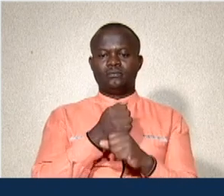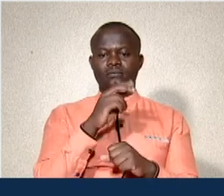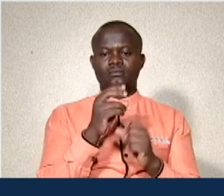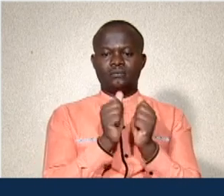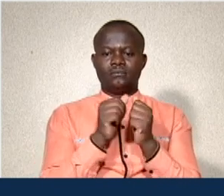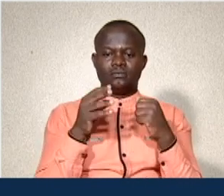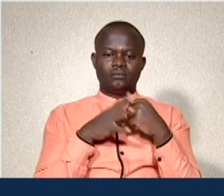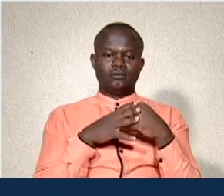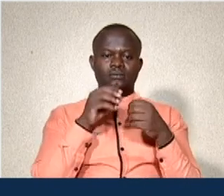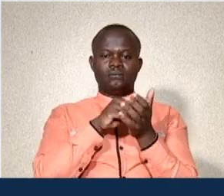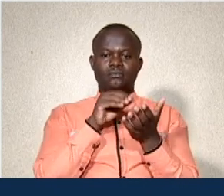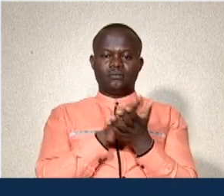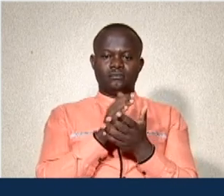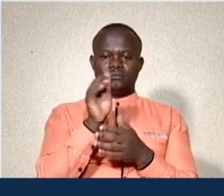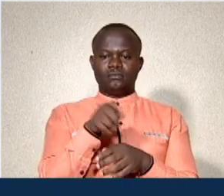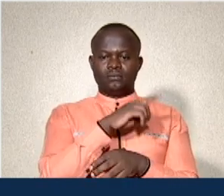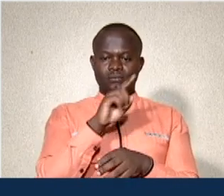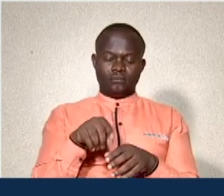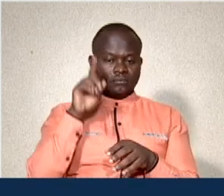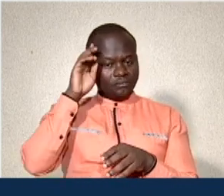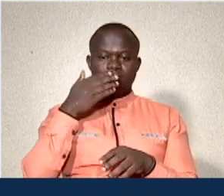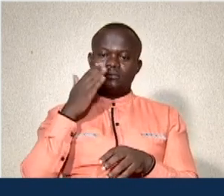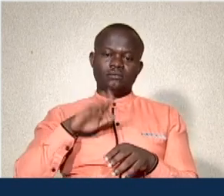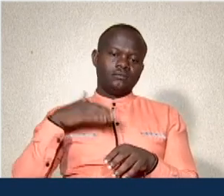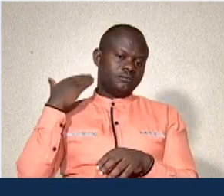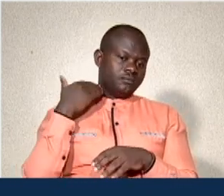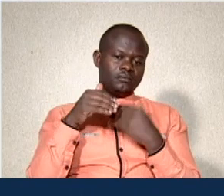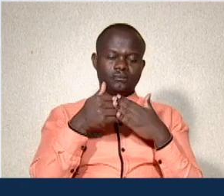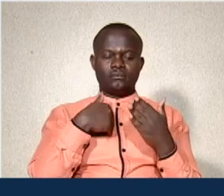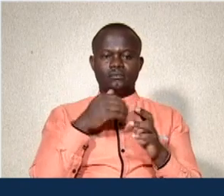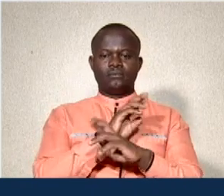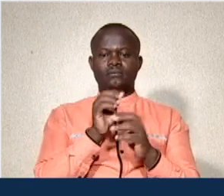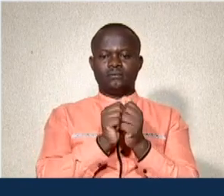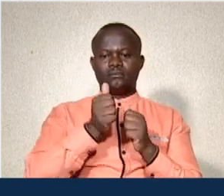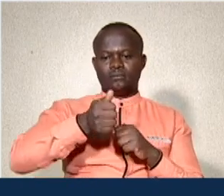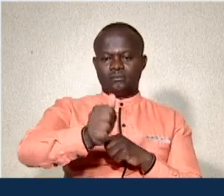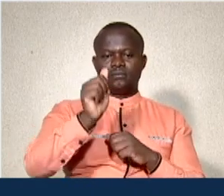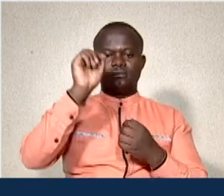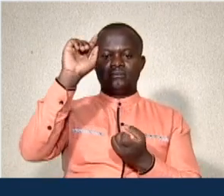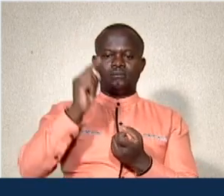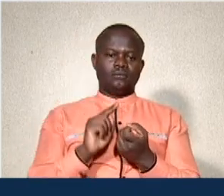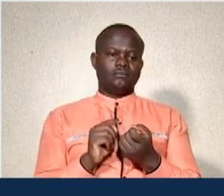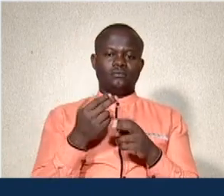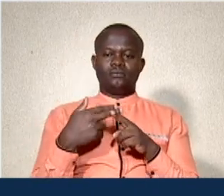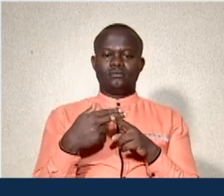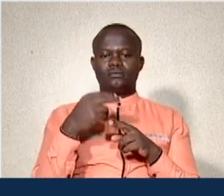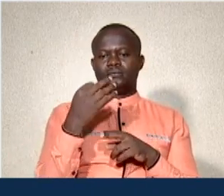2019 amadosiye y'ibyaha by'ingengabitekerezo ya jenoside n'ibifitanye isano nayo yaragabanutse ku kigero